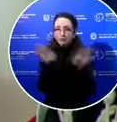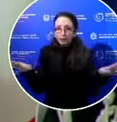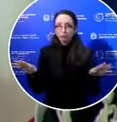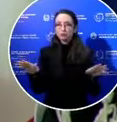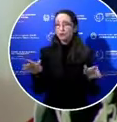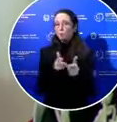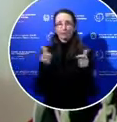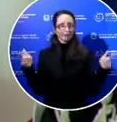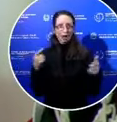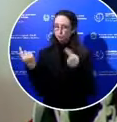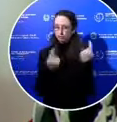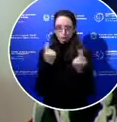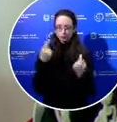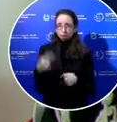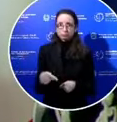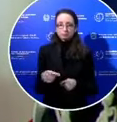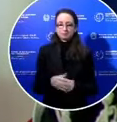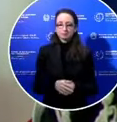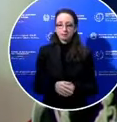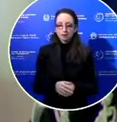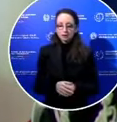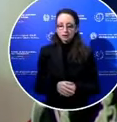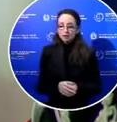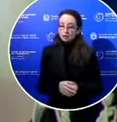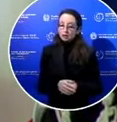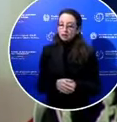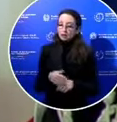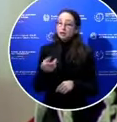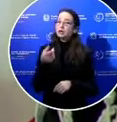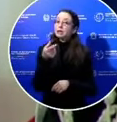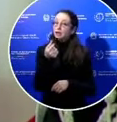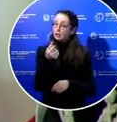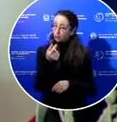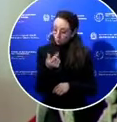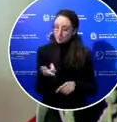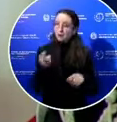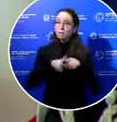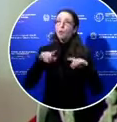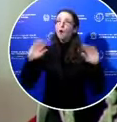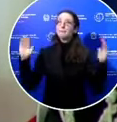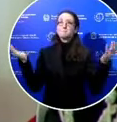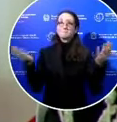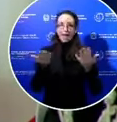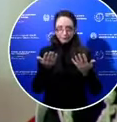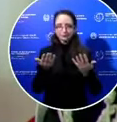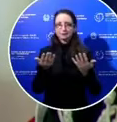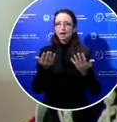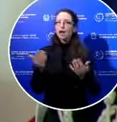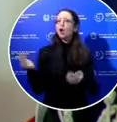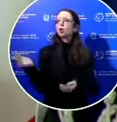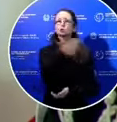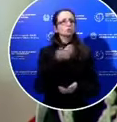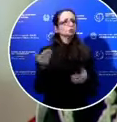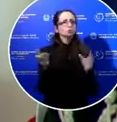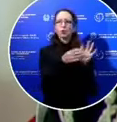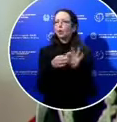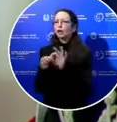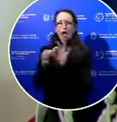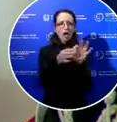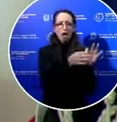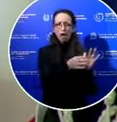cui meccanismi comunicativi, economici e ambientali sono sempre più connessi, è paradossale che ad essere più frammentati